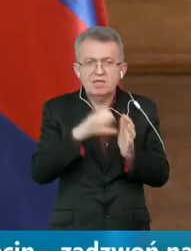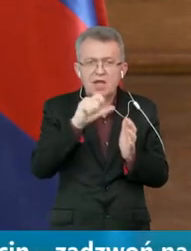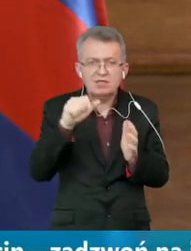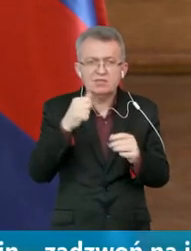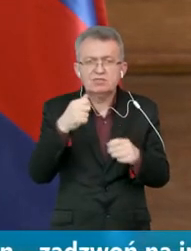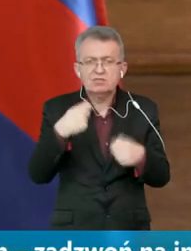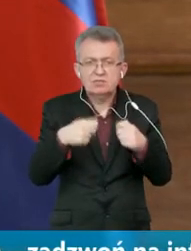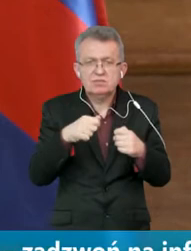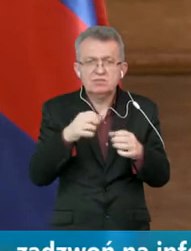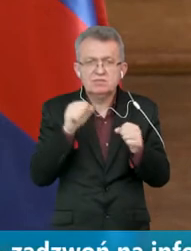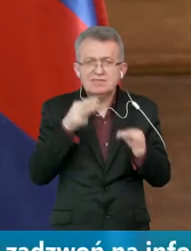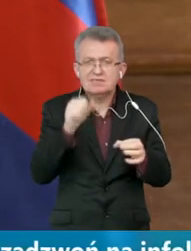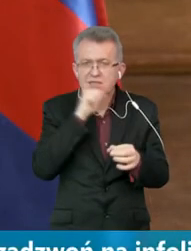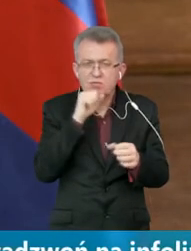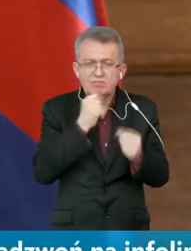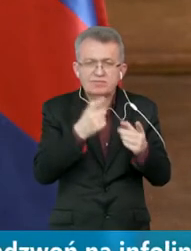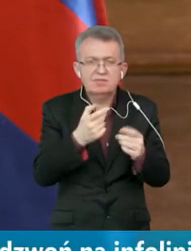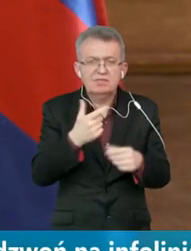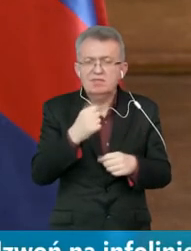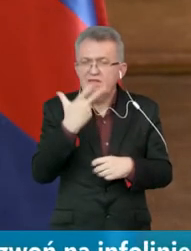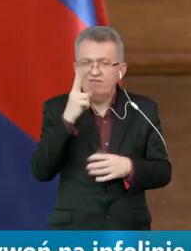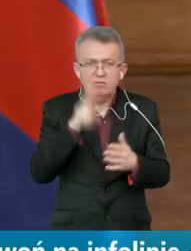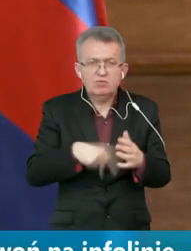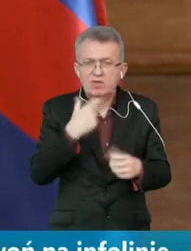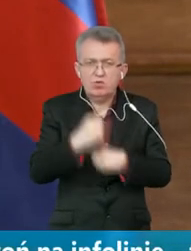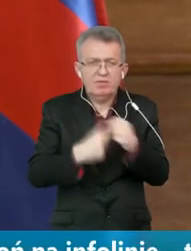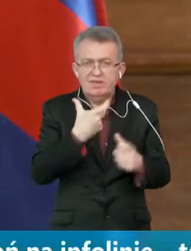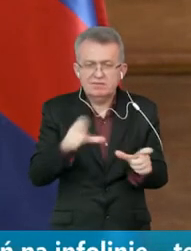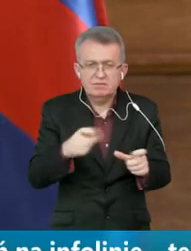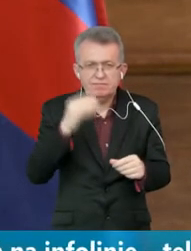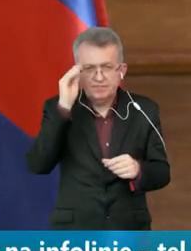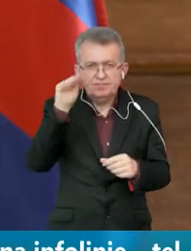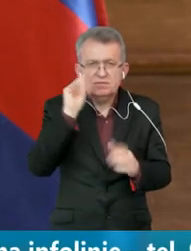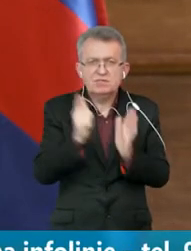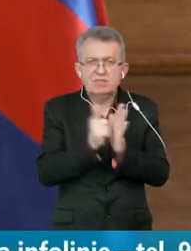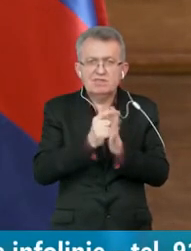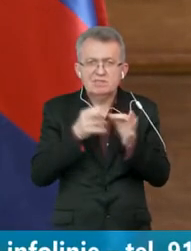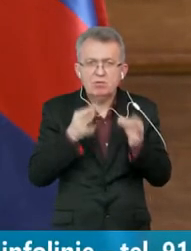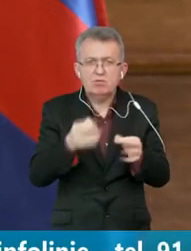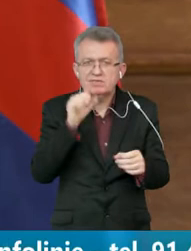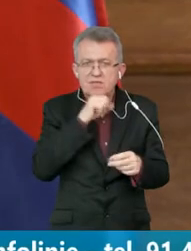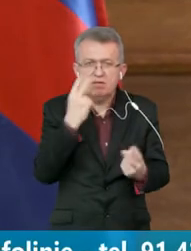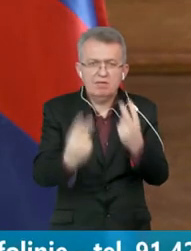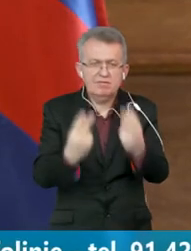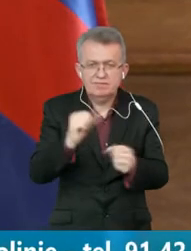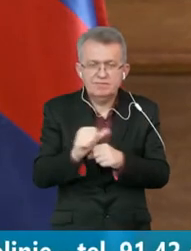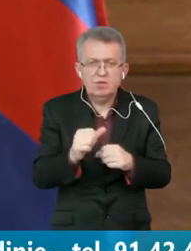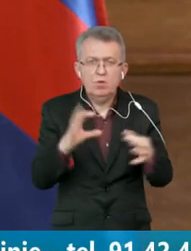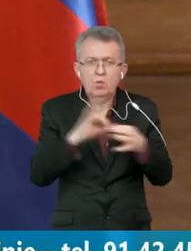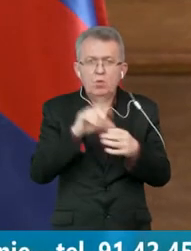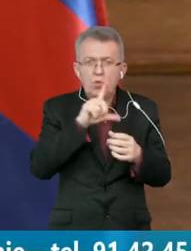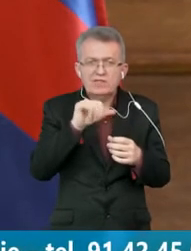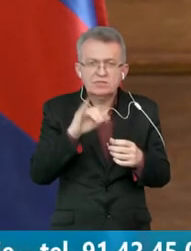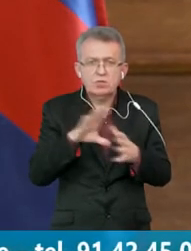usuwanie wraków. Straż Miejska kompletnie nic od 2 miesięcy nie zrobiła, pomimo zgłoszenia 17 pojazdów. I drugi punkt, połączenie ulicy Łukasińskiego